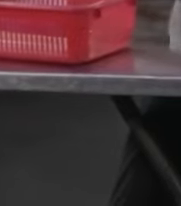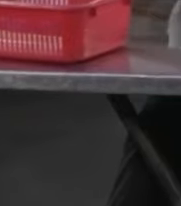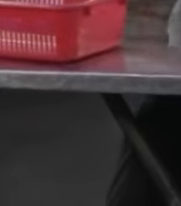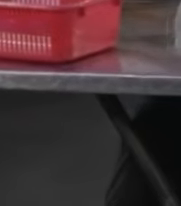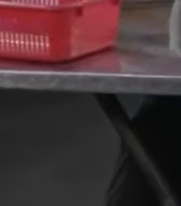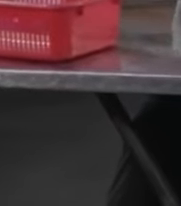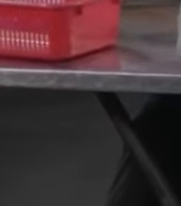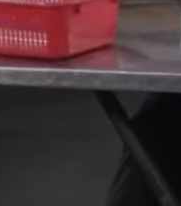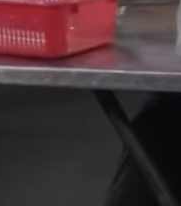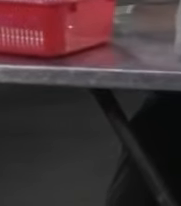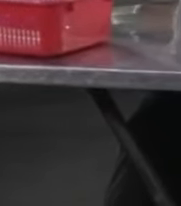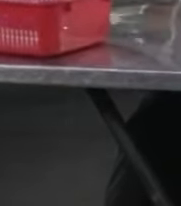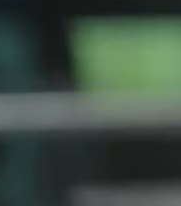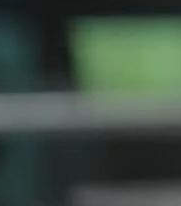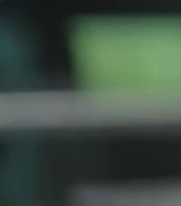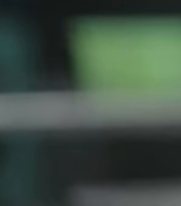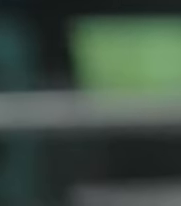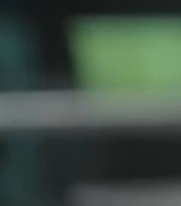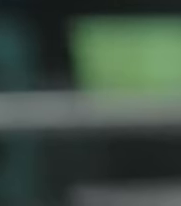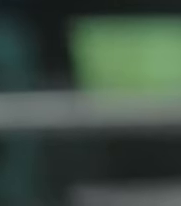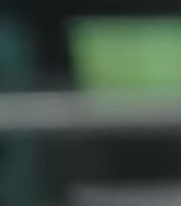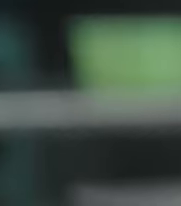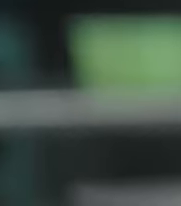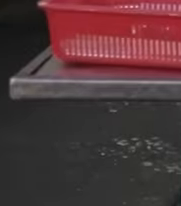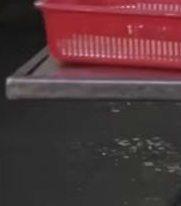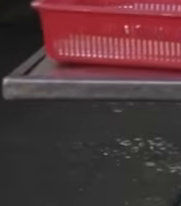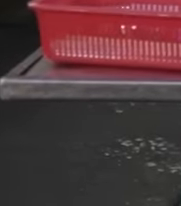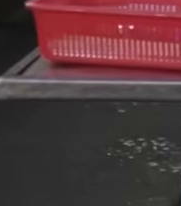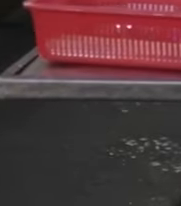ไฮลักส์รีโวดีน้ำนมถั่วเหลือง